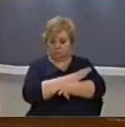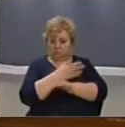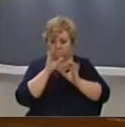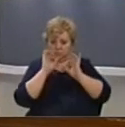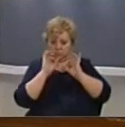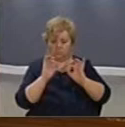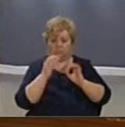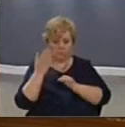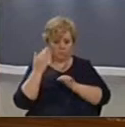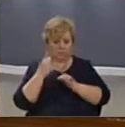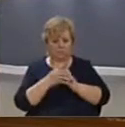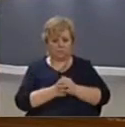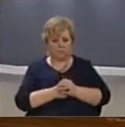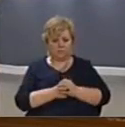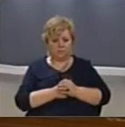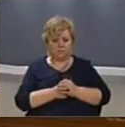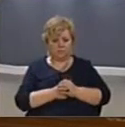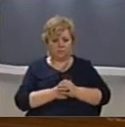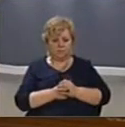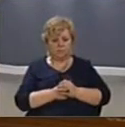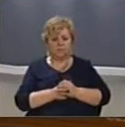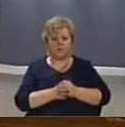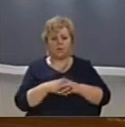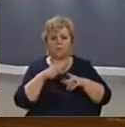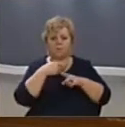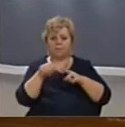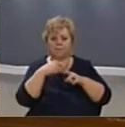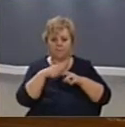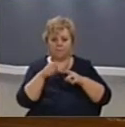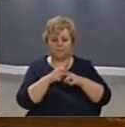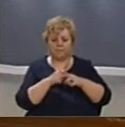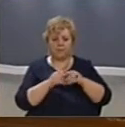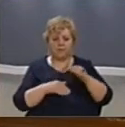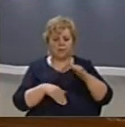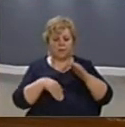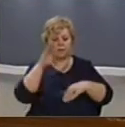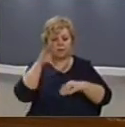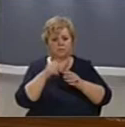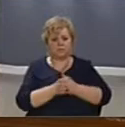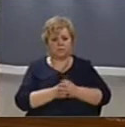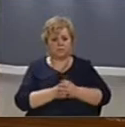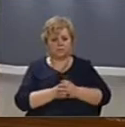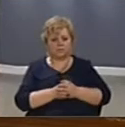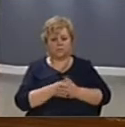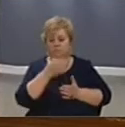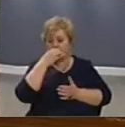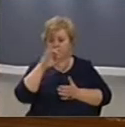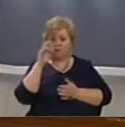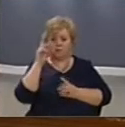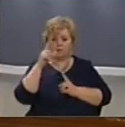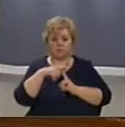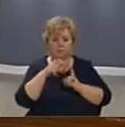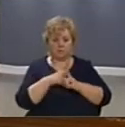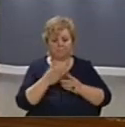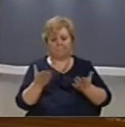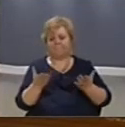ngritura ma parë dhe për të parë arritjen e progresit dhe ngritjen e performancës së RTK-s, mendoj se